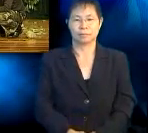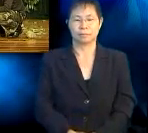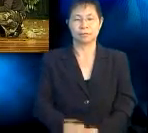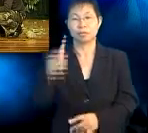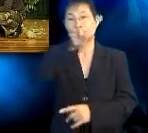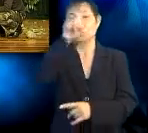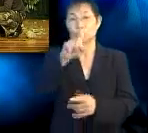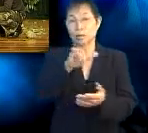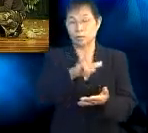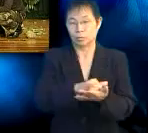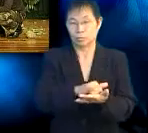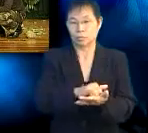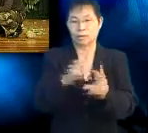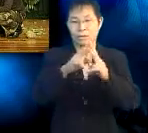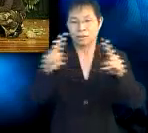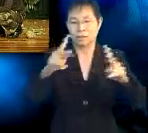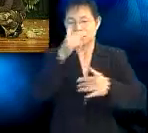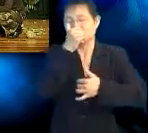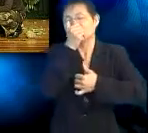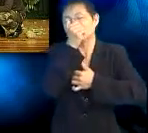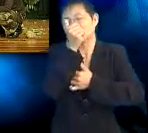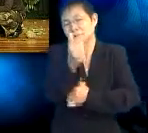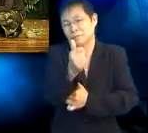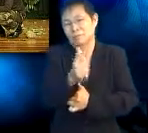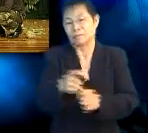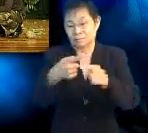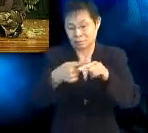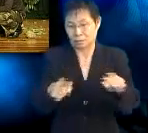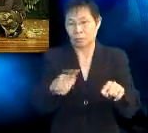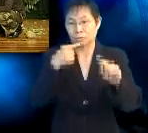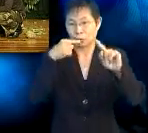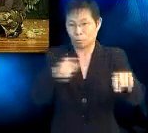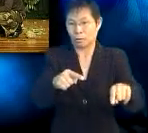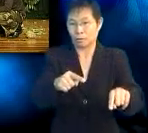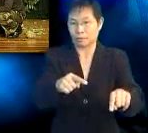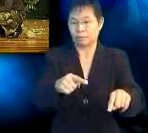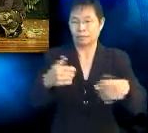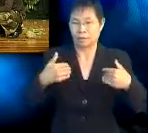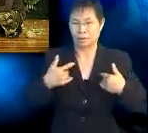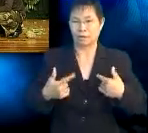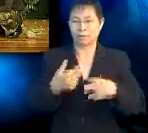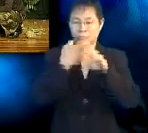soalan tu sangat menarik. Tetapi jawapannya adalah rahsia.